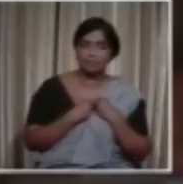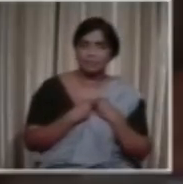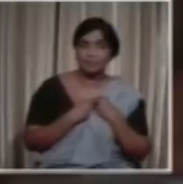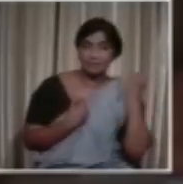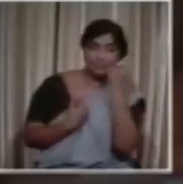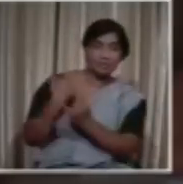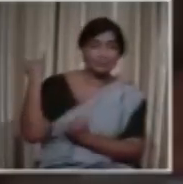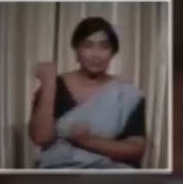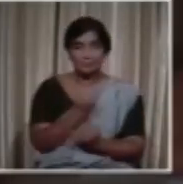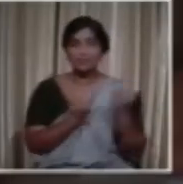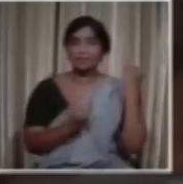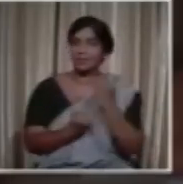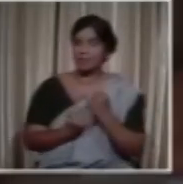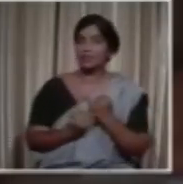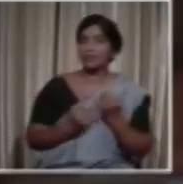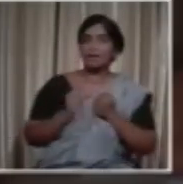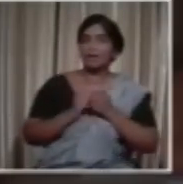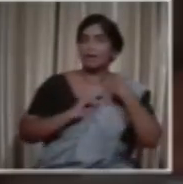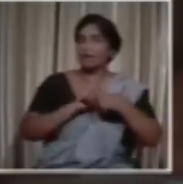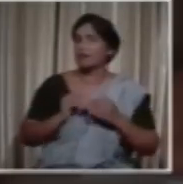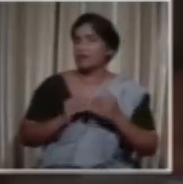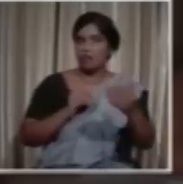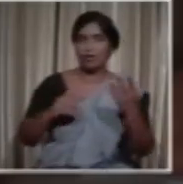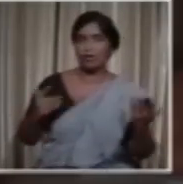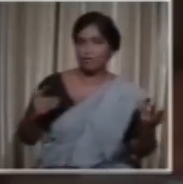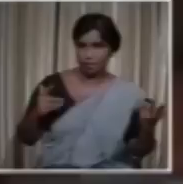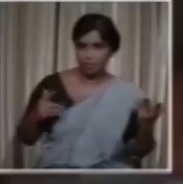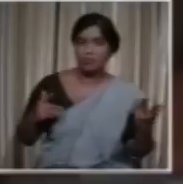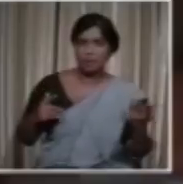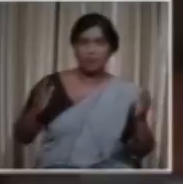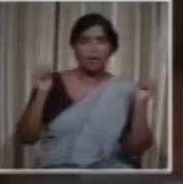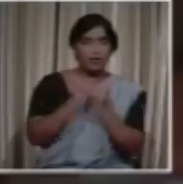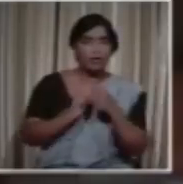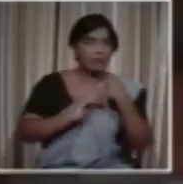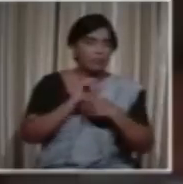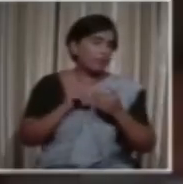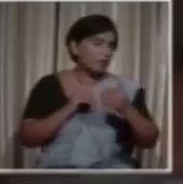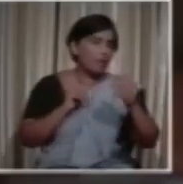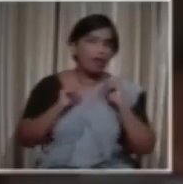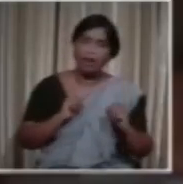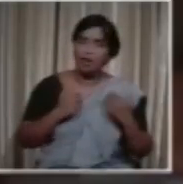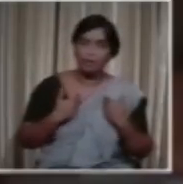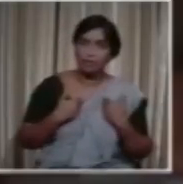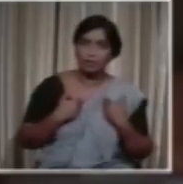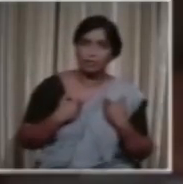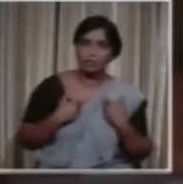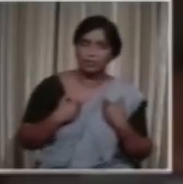ඇඟිල්ල දික් කර කර කොහෙටද අපි මේ රට අරගෙන යන්නේ කොහෙටද අපි මේ රට අරගෙන යන්නේ ගරු කතානායකතුමනි